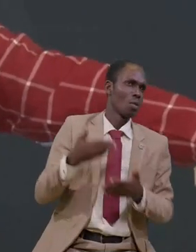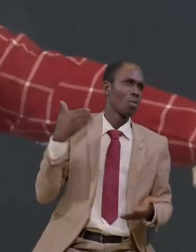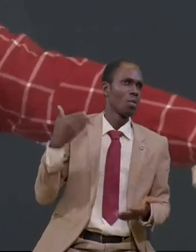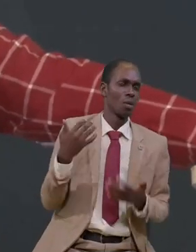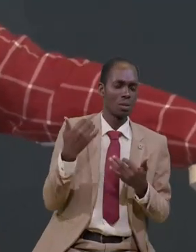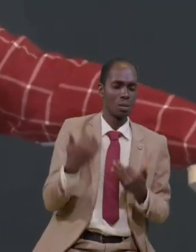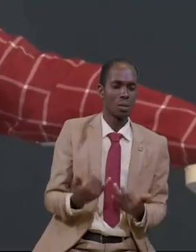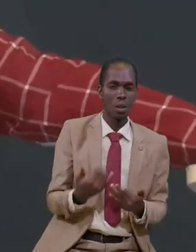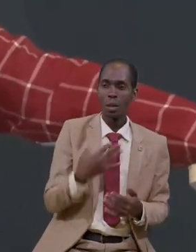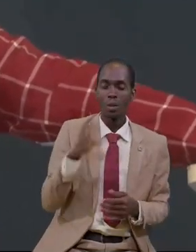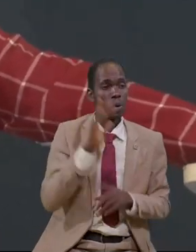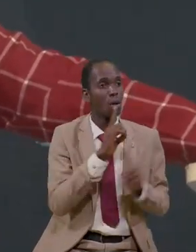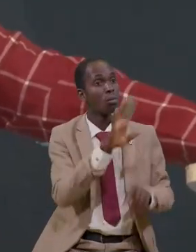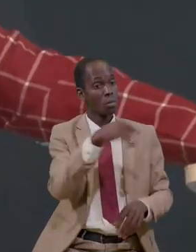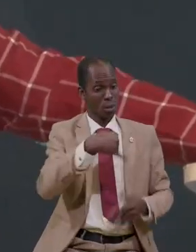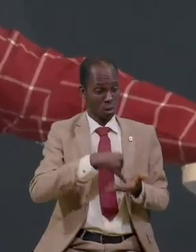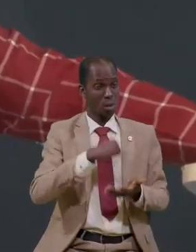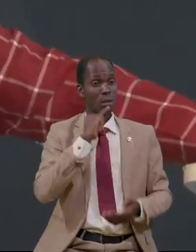moi.